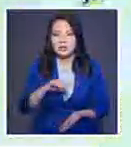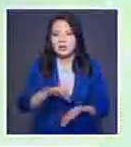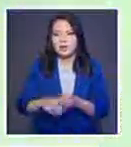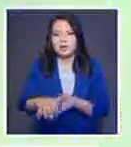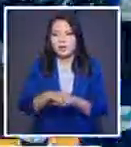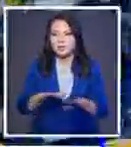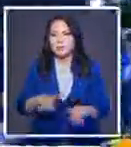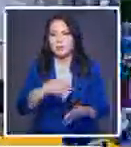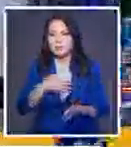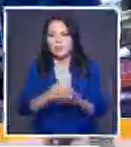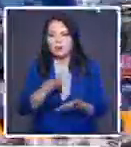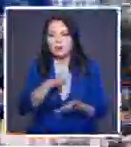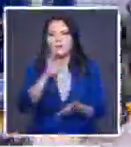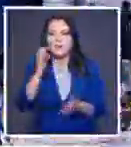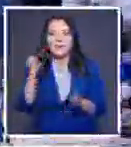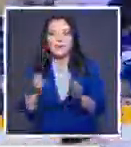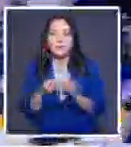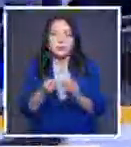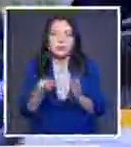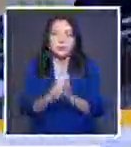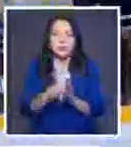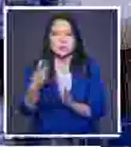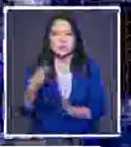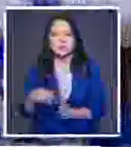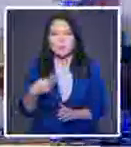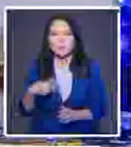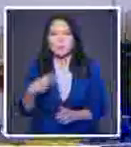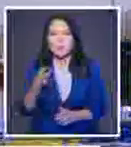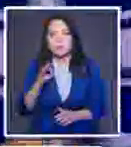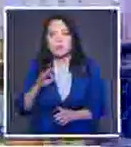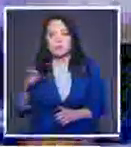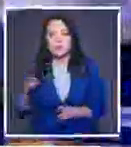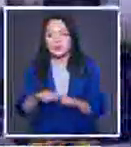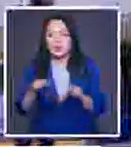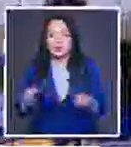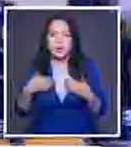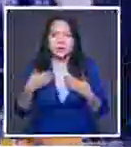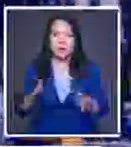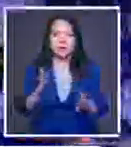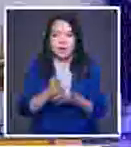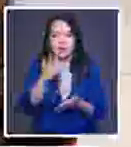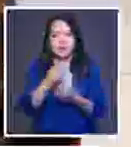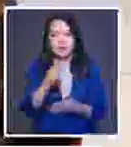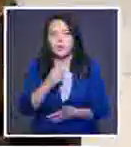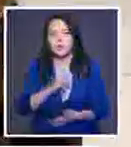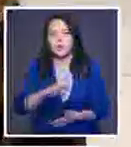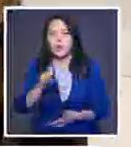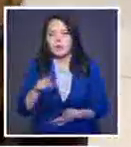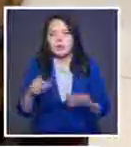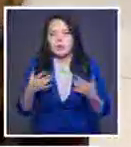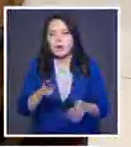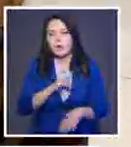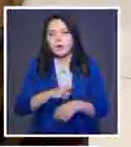орталығы. Кешен таңғы 10-нан түнгі 22:00-ге дейін ашық. Мега Силквей сауда-сауық орталығы ай сайын 1 миллионнан астам қонақты